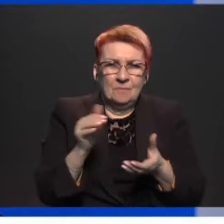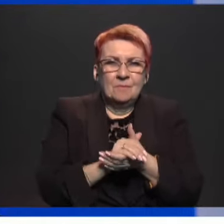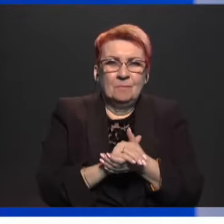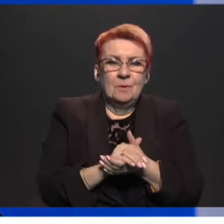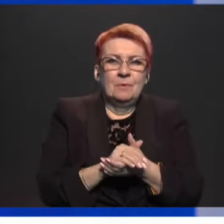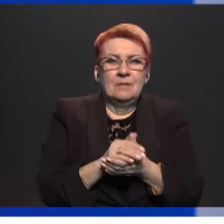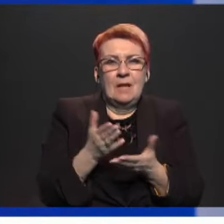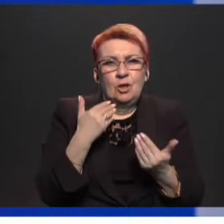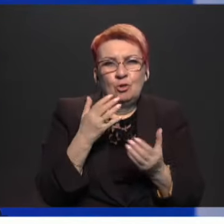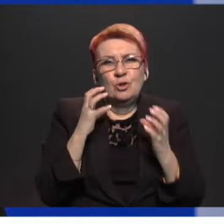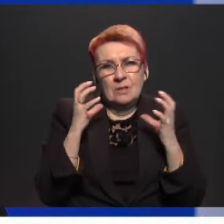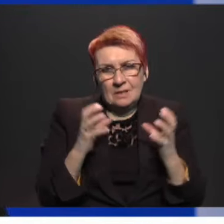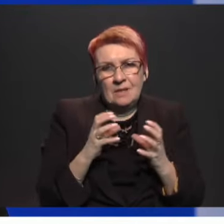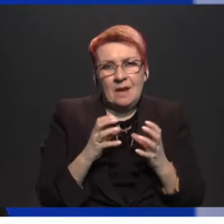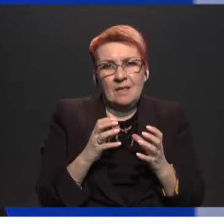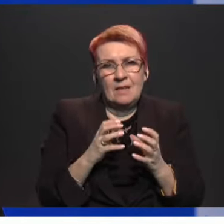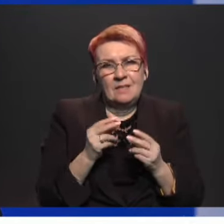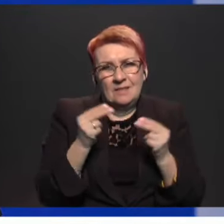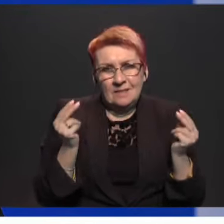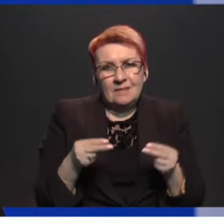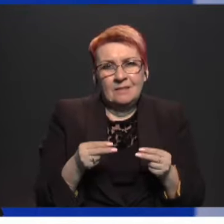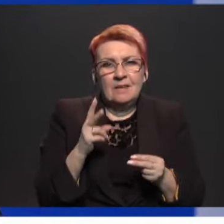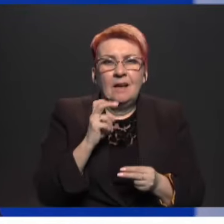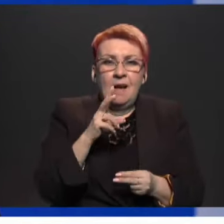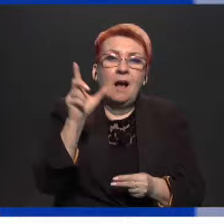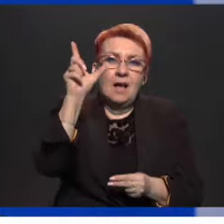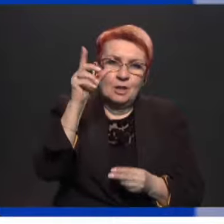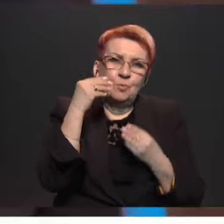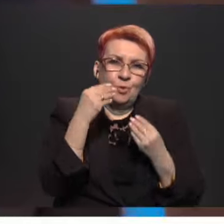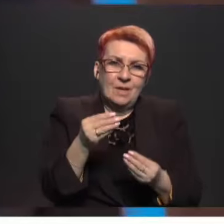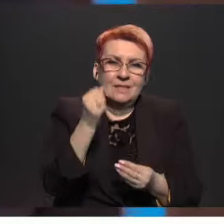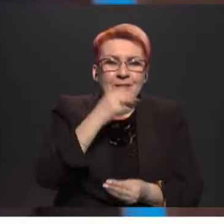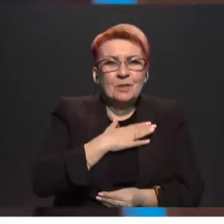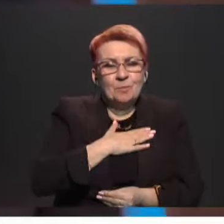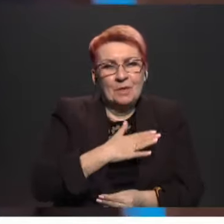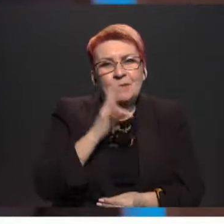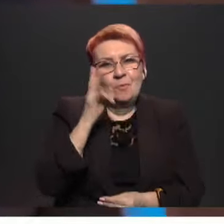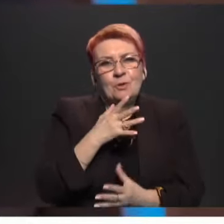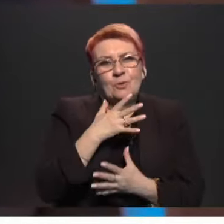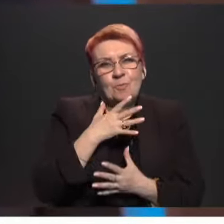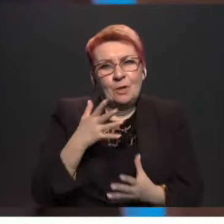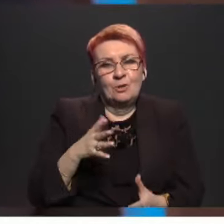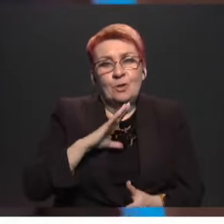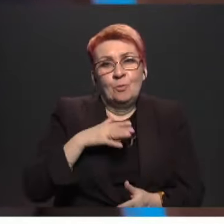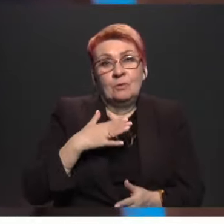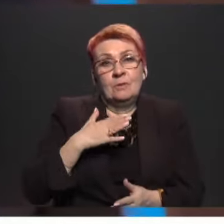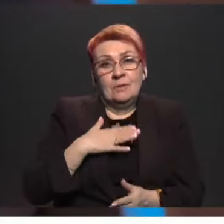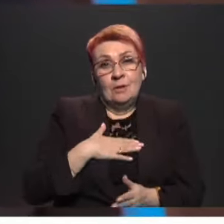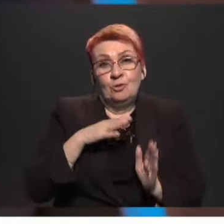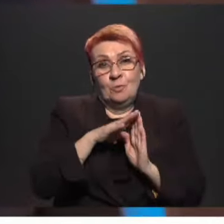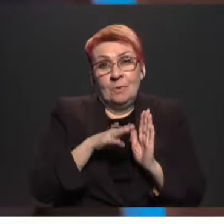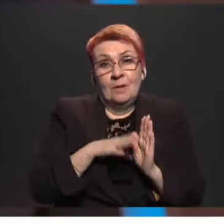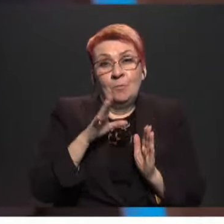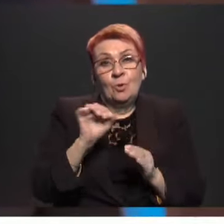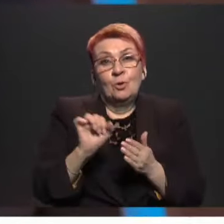как-то сохранились, и, ну, как Господь даст. Спасибо, батюшка, большое. Я напомню, что сразу после нашего эфира